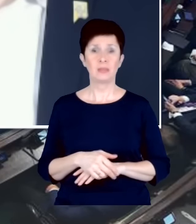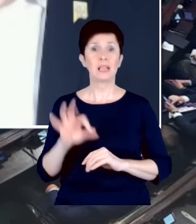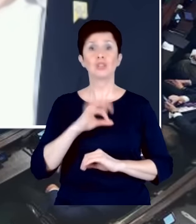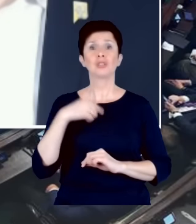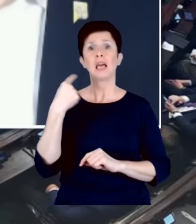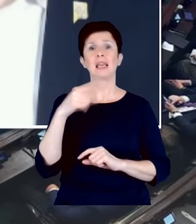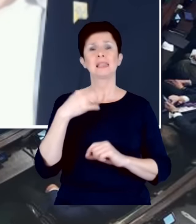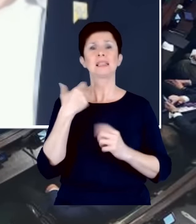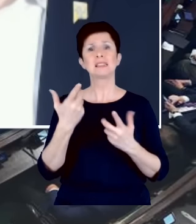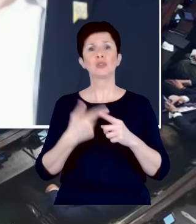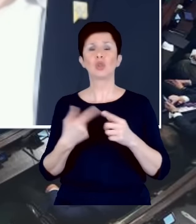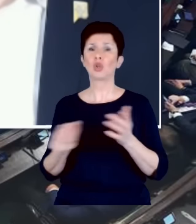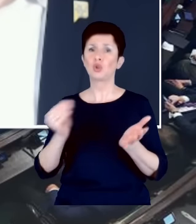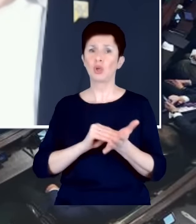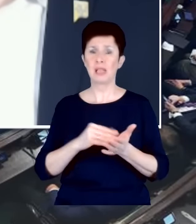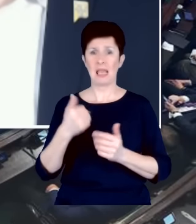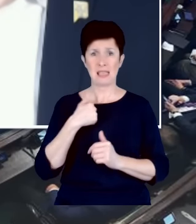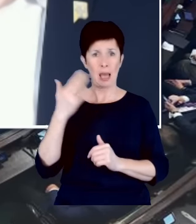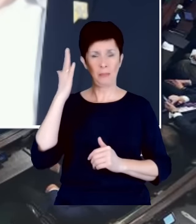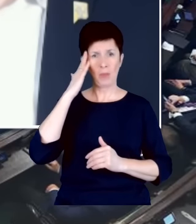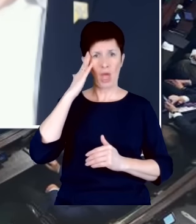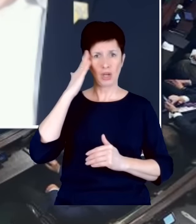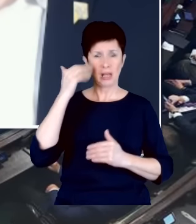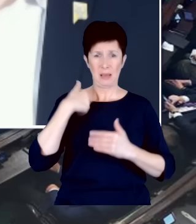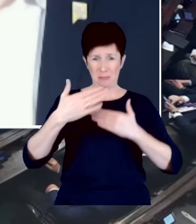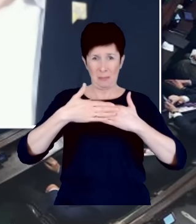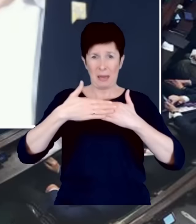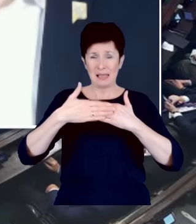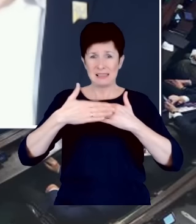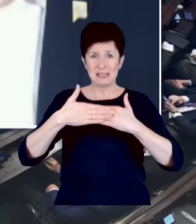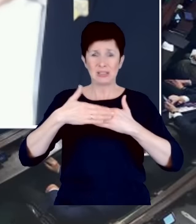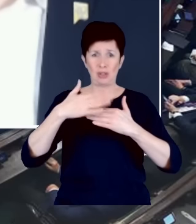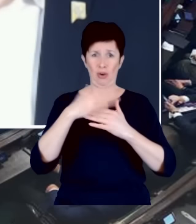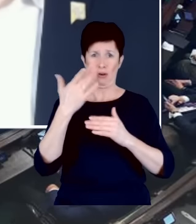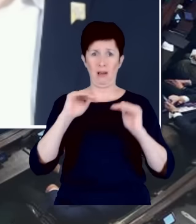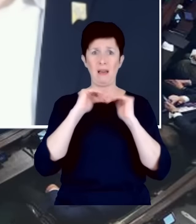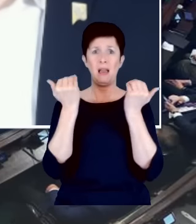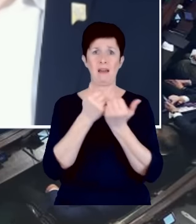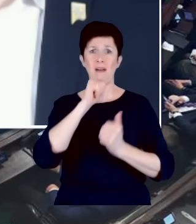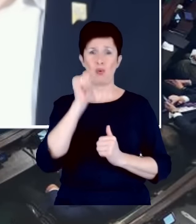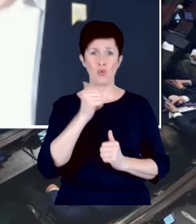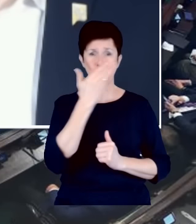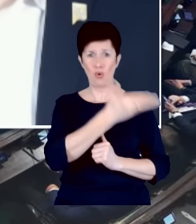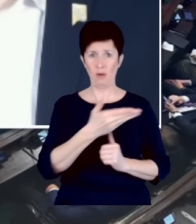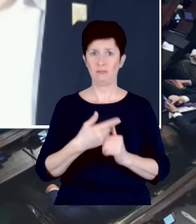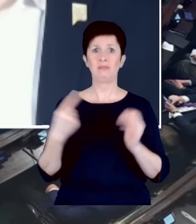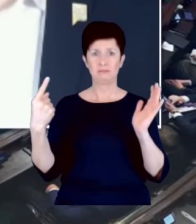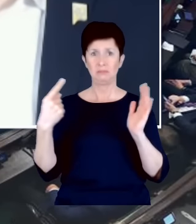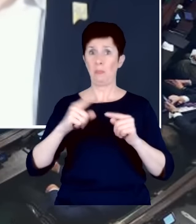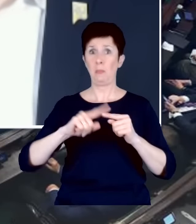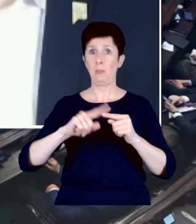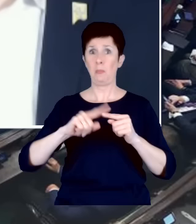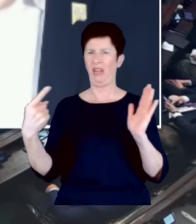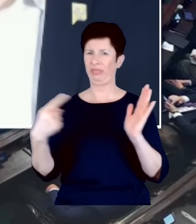pozwolić. Ja mieszkam dokładnie przy samym Parlamencie Europejskim. Tych ciągników było zdecydowanie ponad 1000. To nie jest tak, że